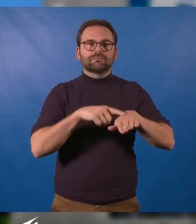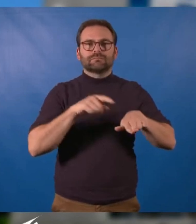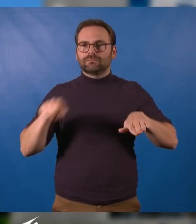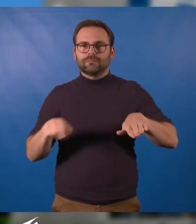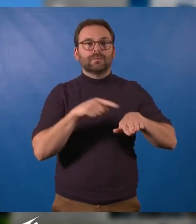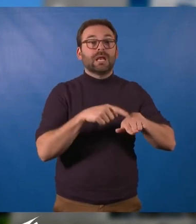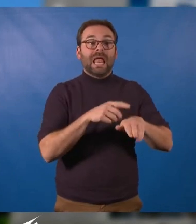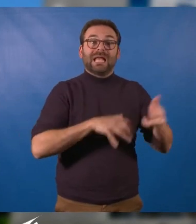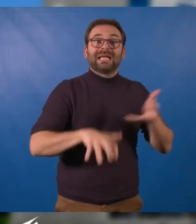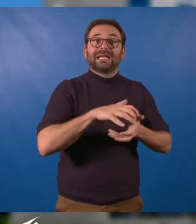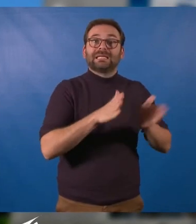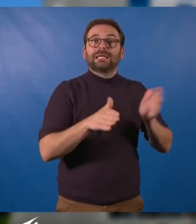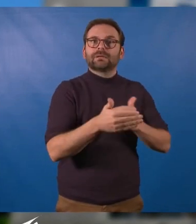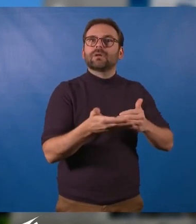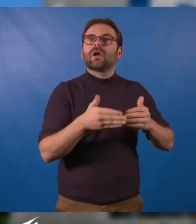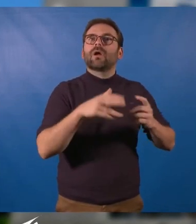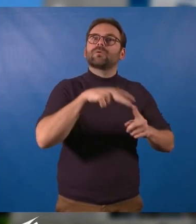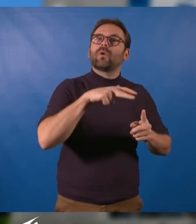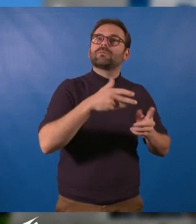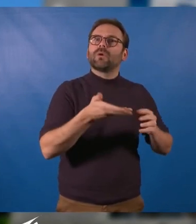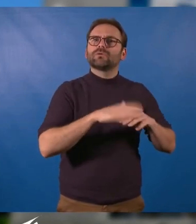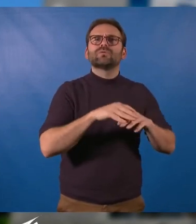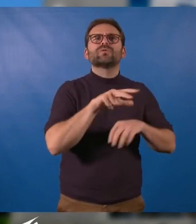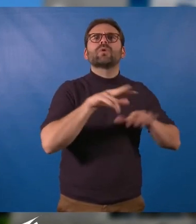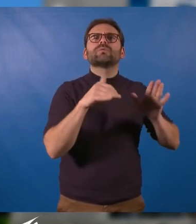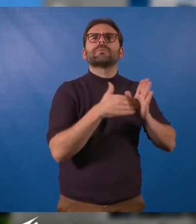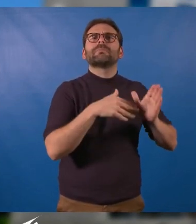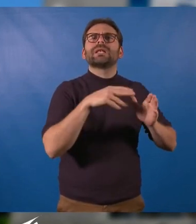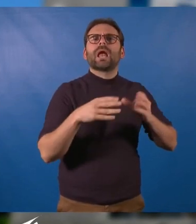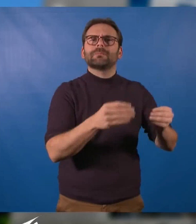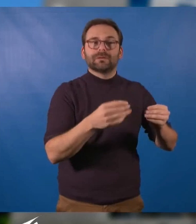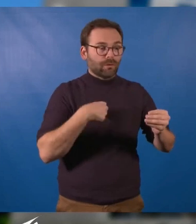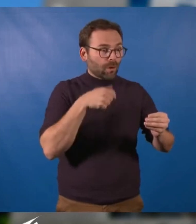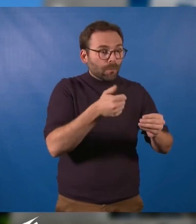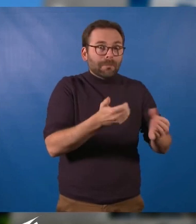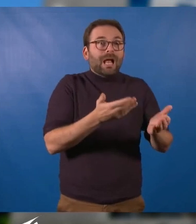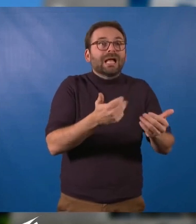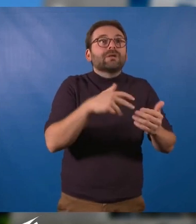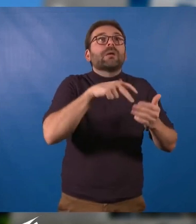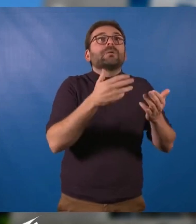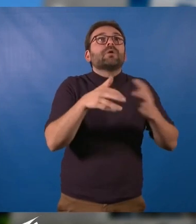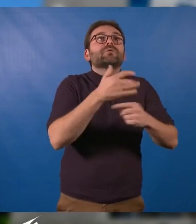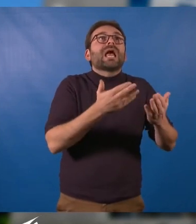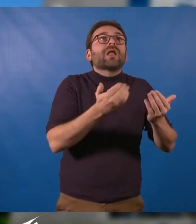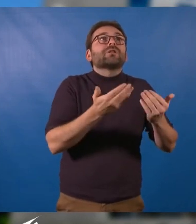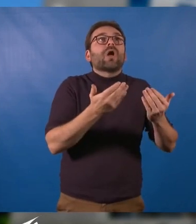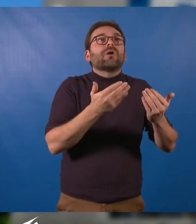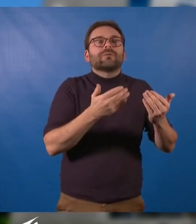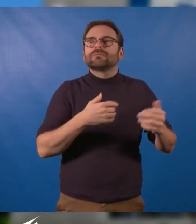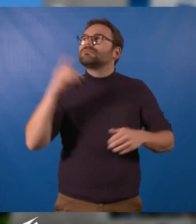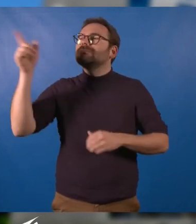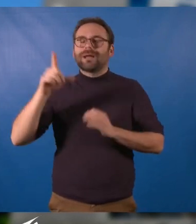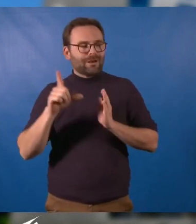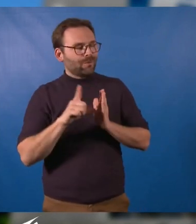du secteur, et alors qu'à Nantes Métropole, 38 000 de nos concitoyens sont en attente d'un logement social, affaiblir les obligations